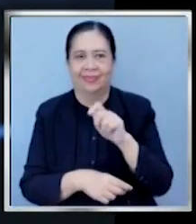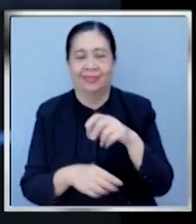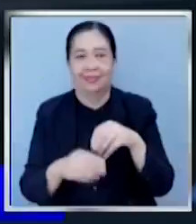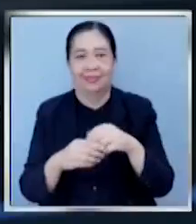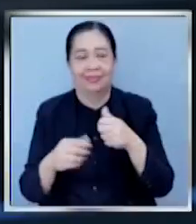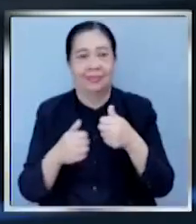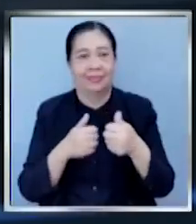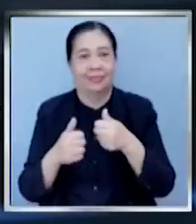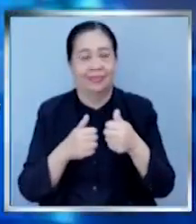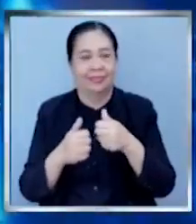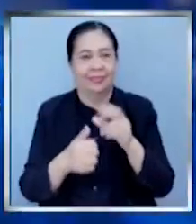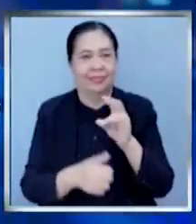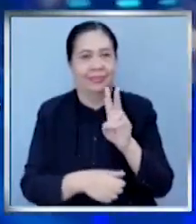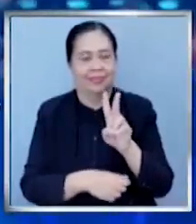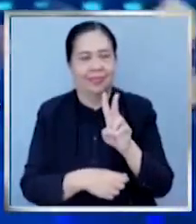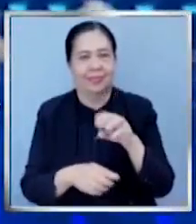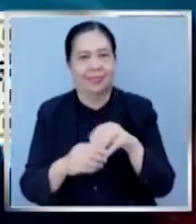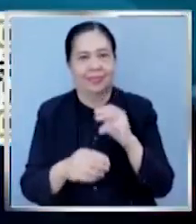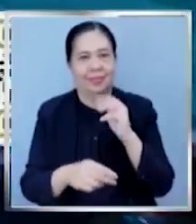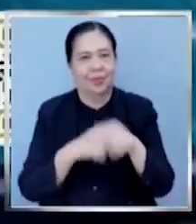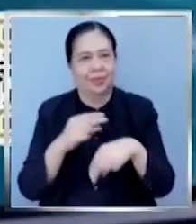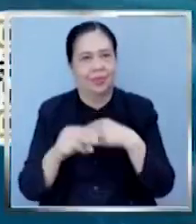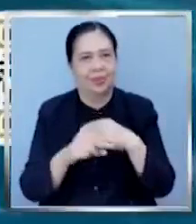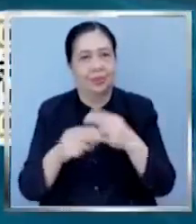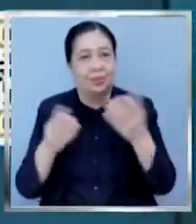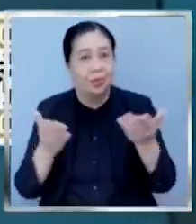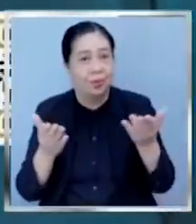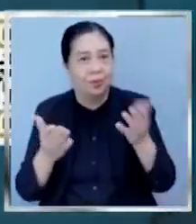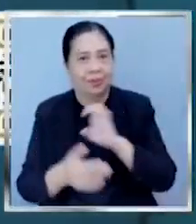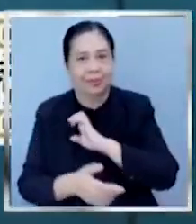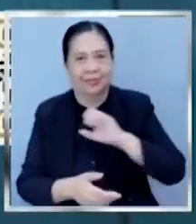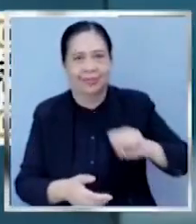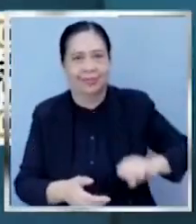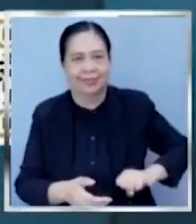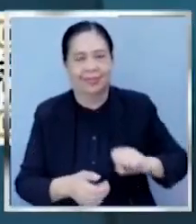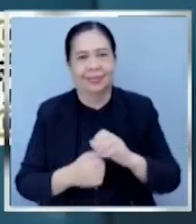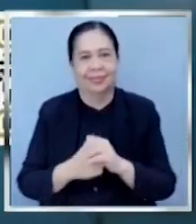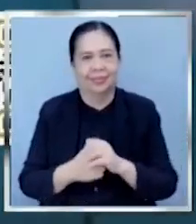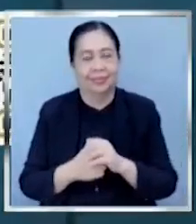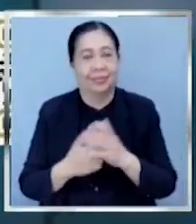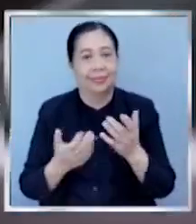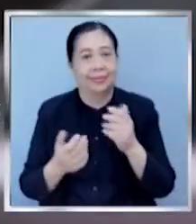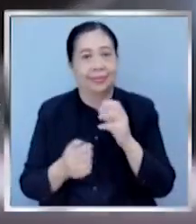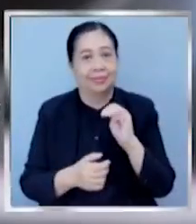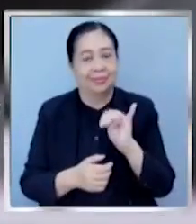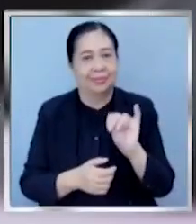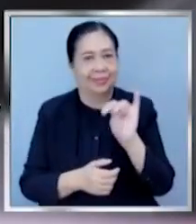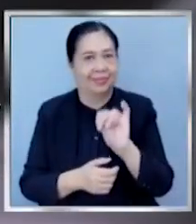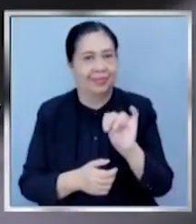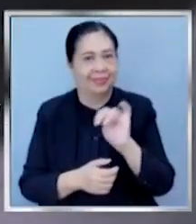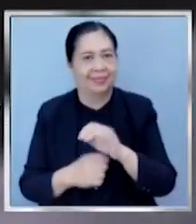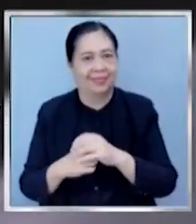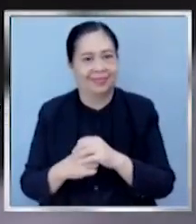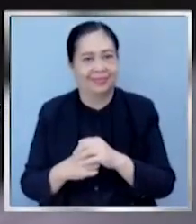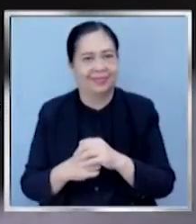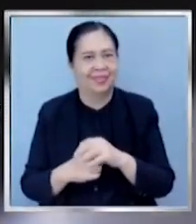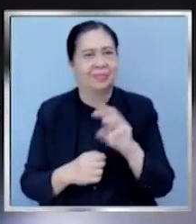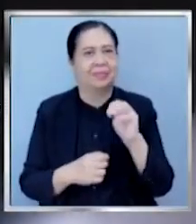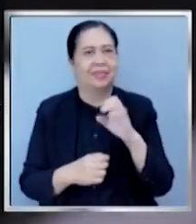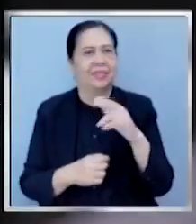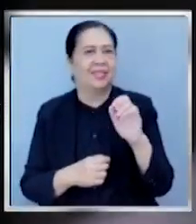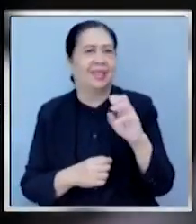72nd edition ng Miss Universe sa El Salvador. Ang sparkle star na si Michelle Marquez D. Michelle Marquez